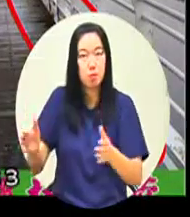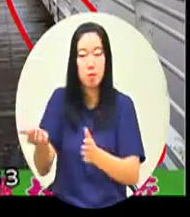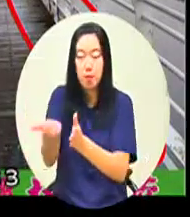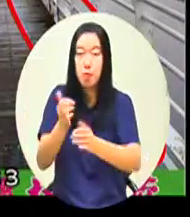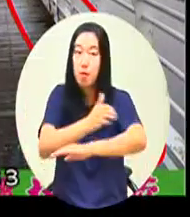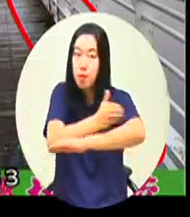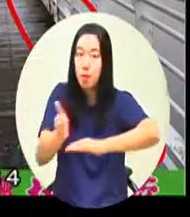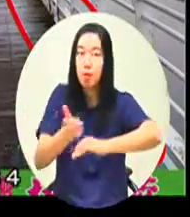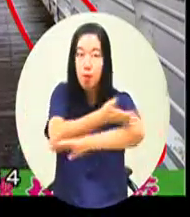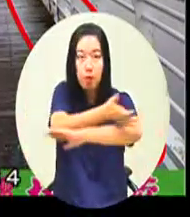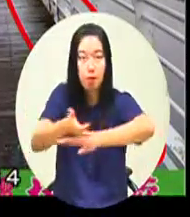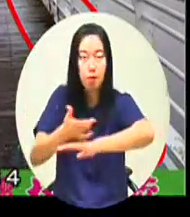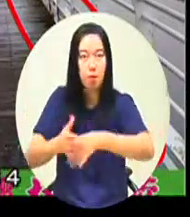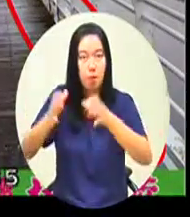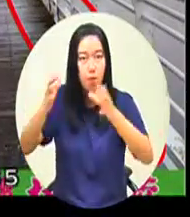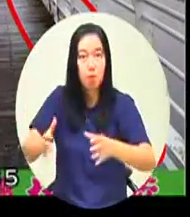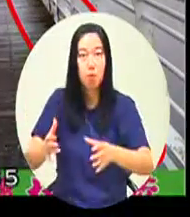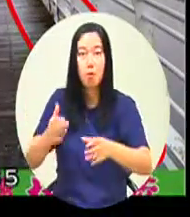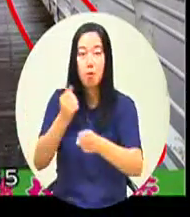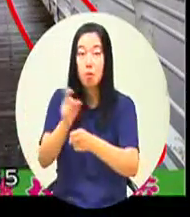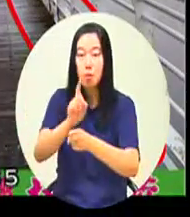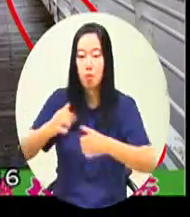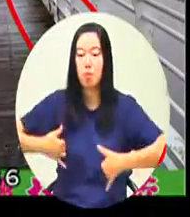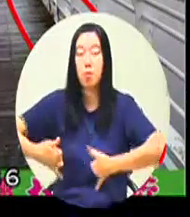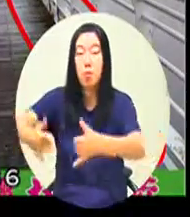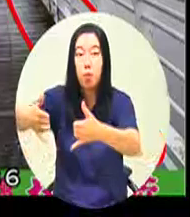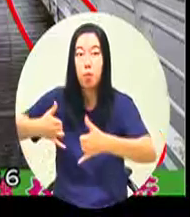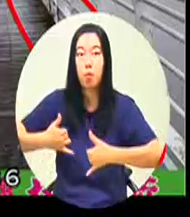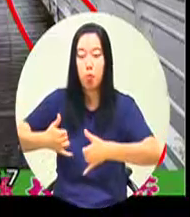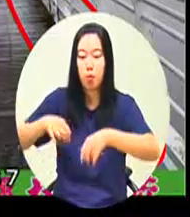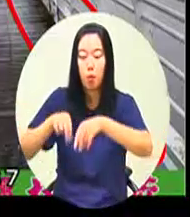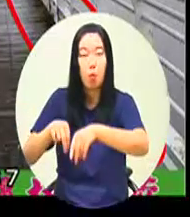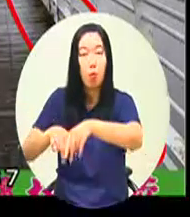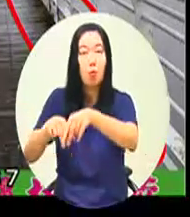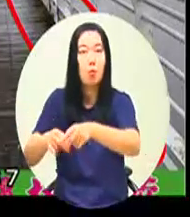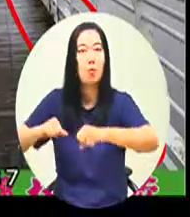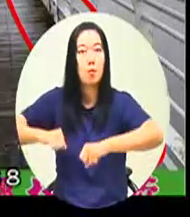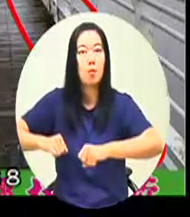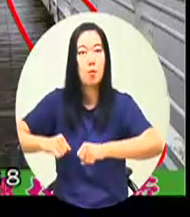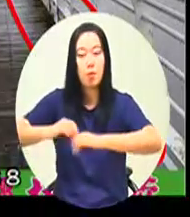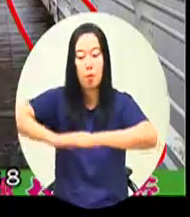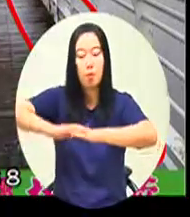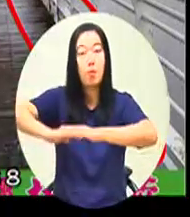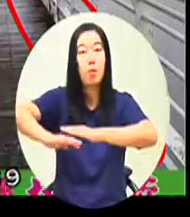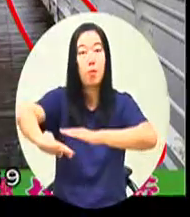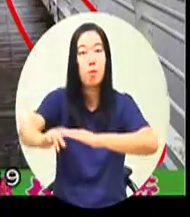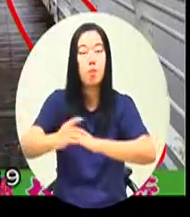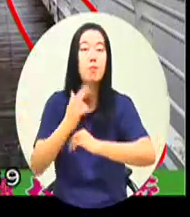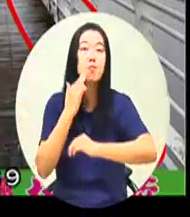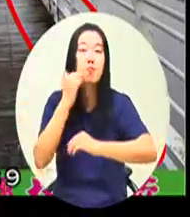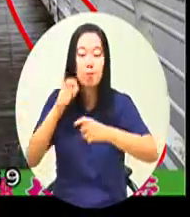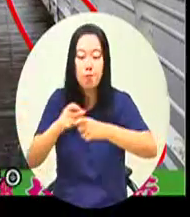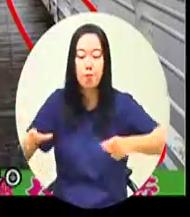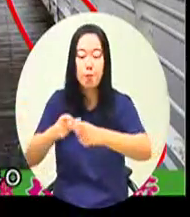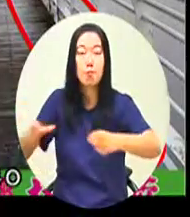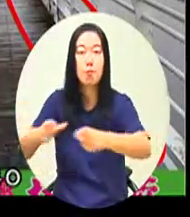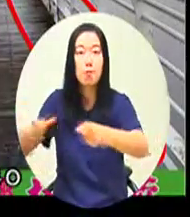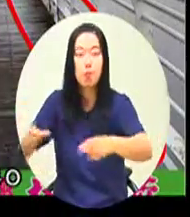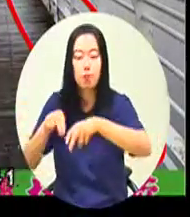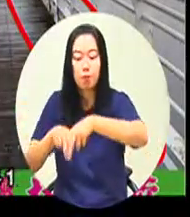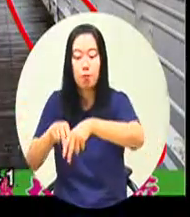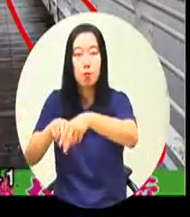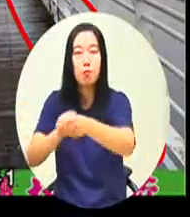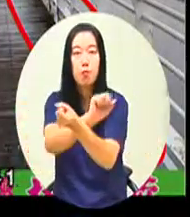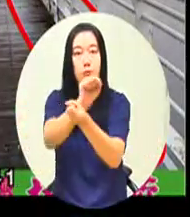他设置。健康步道用铁板制成，在它上面铺有啊木栈